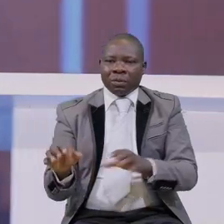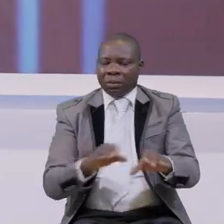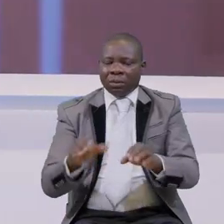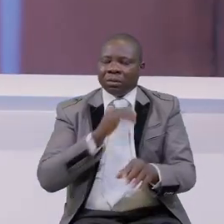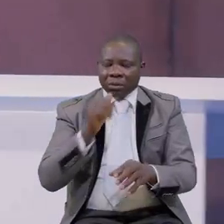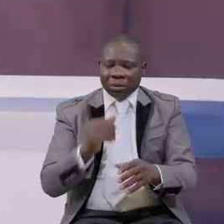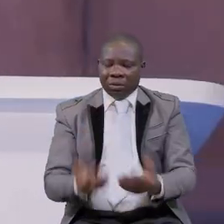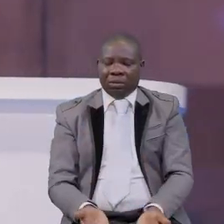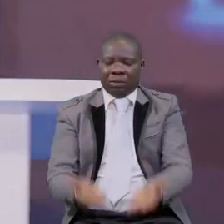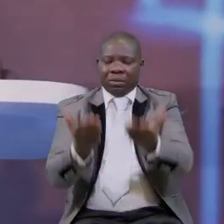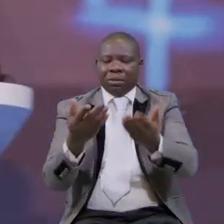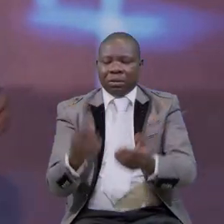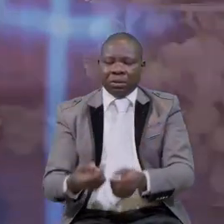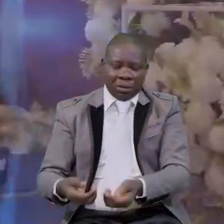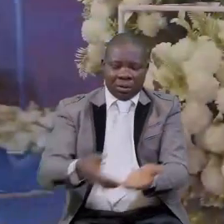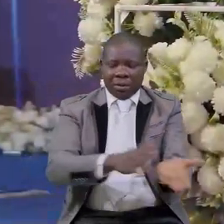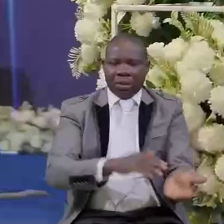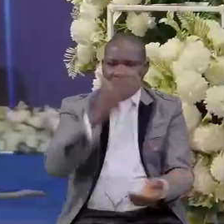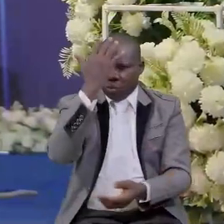ils n'ont pas ressuscité les morts. Pourquoi?